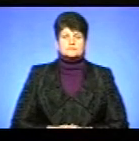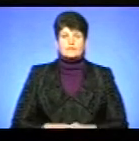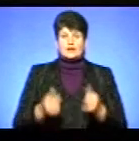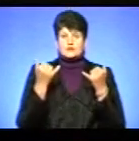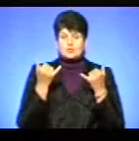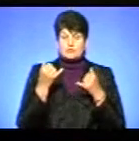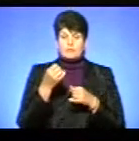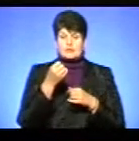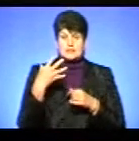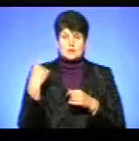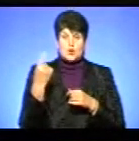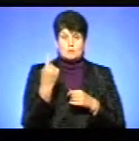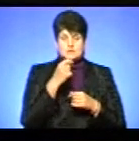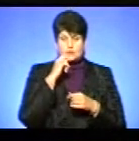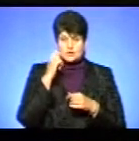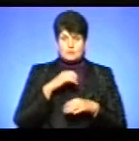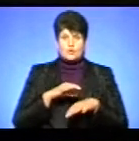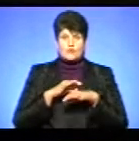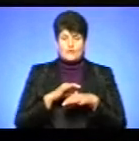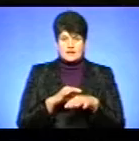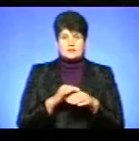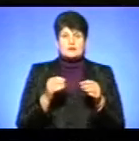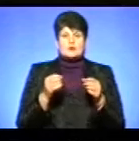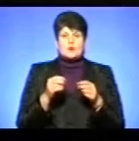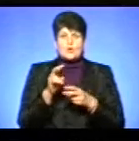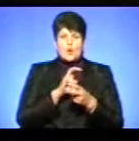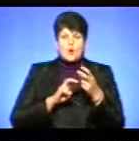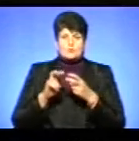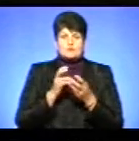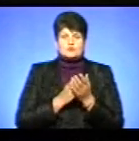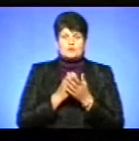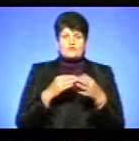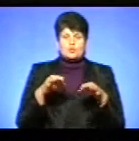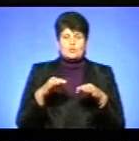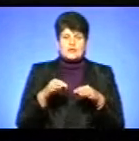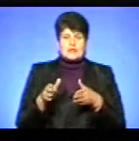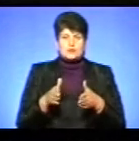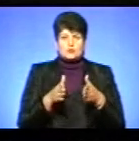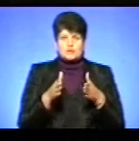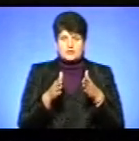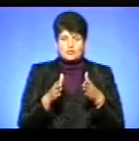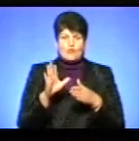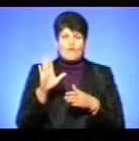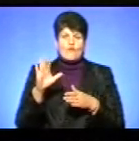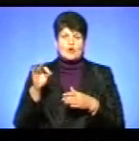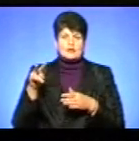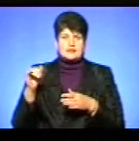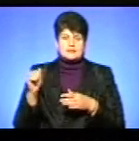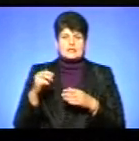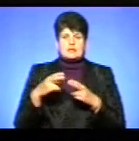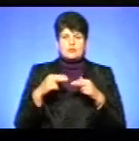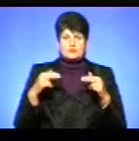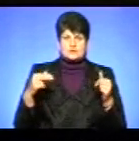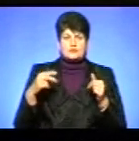Сьогодні у 15 областях України провели санкціоновані обшуки в службах автомобільних доріг. Зокрема, у Волинській, Дніпропетровській,